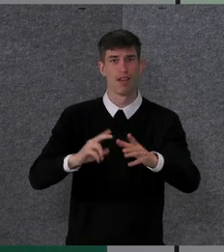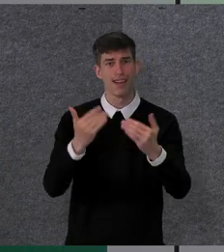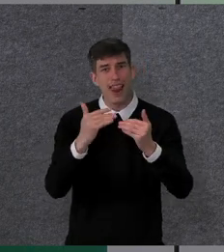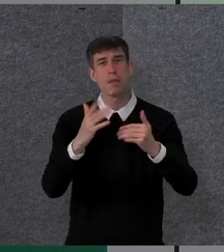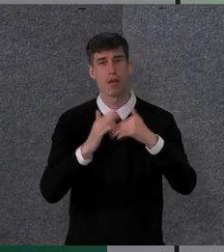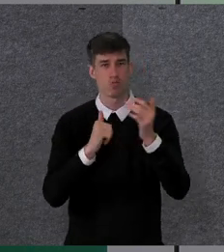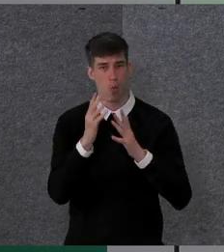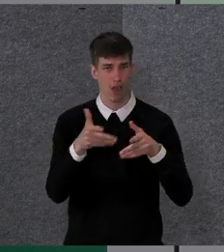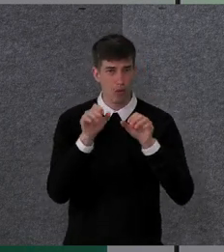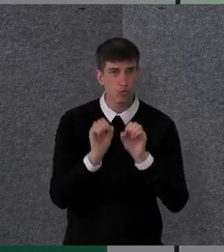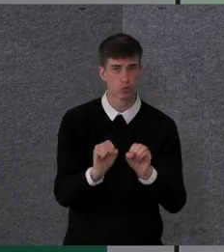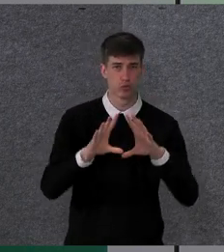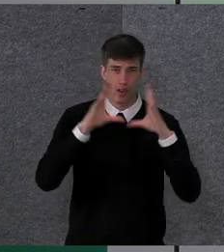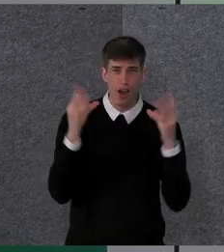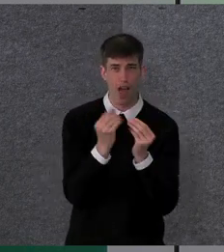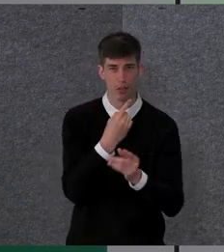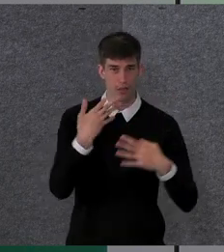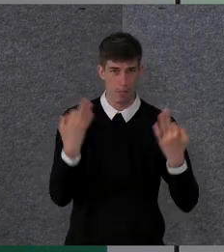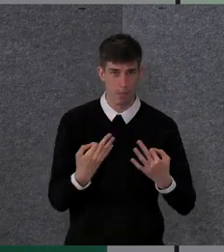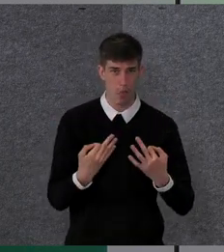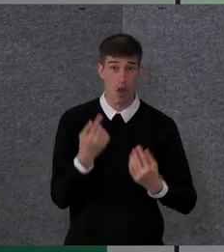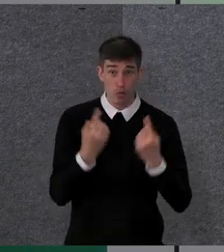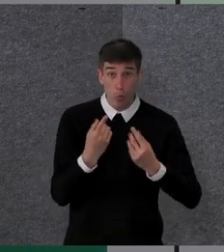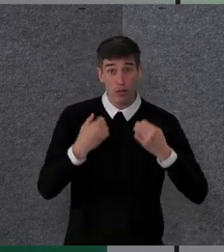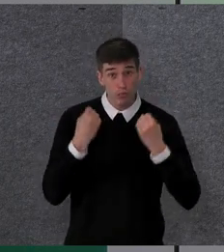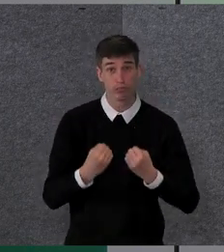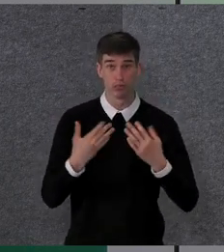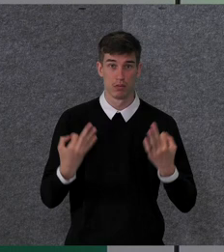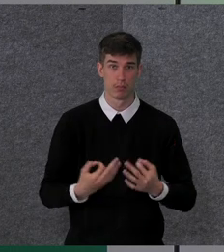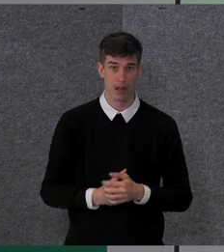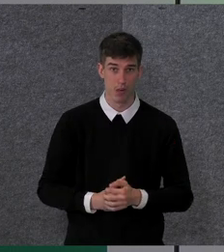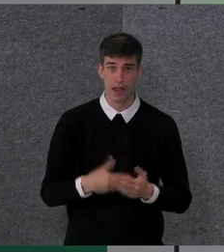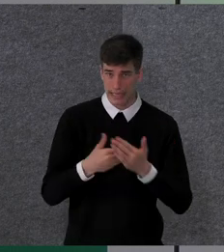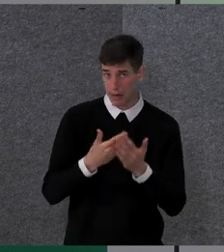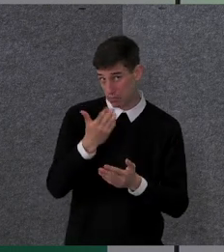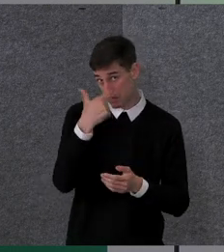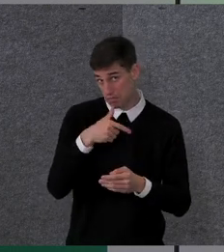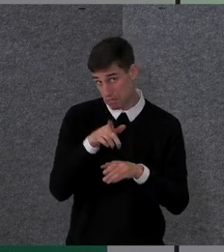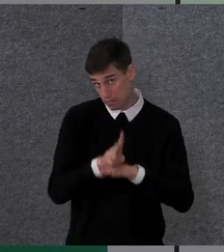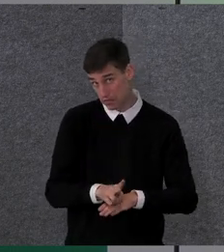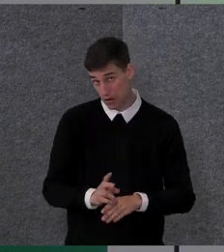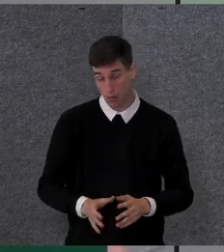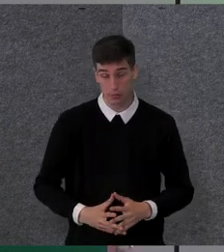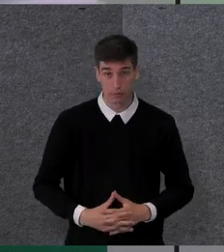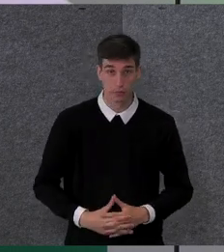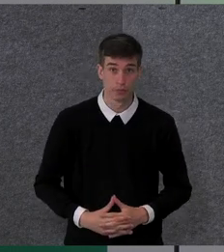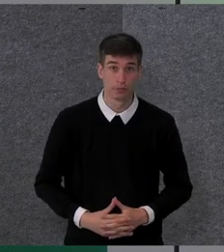bunte Gesellschaft und für starke Grüne im Bundestag. Dafür bewerbe ich mich heute um euer Vertrauen.